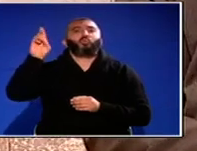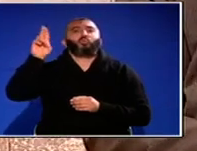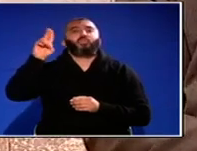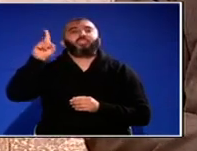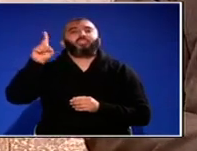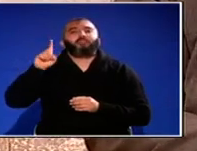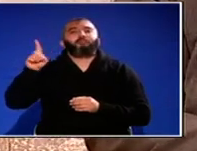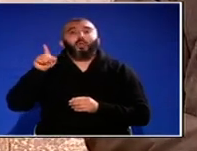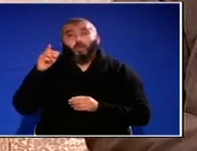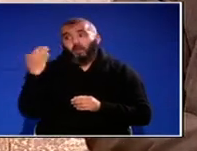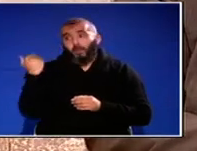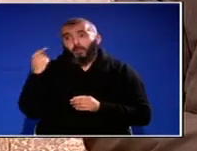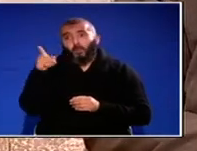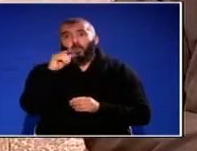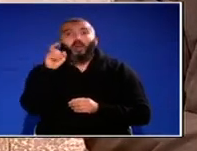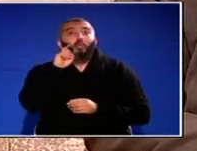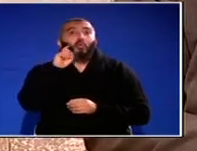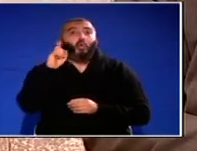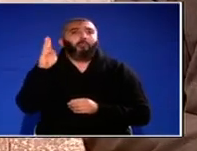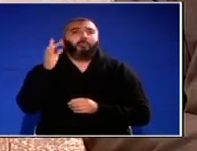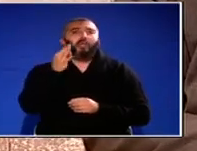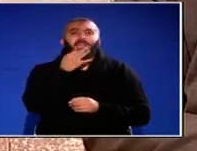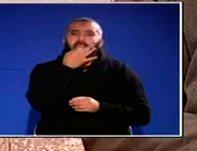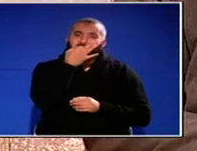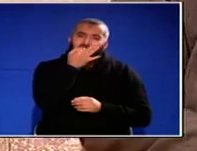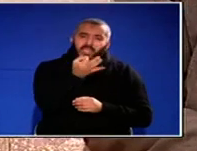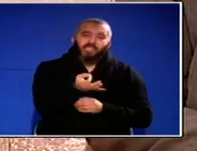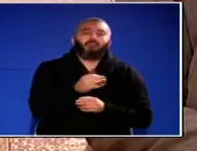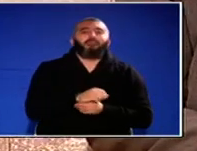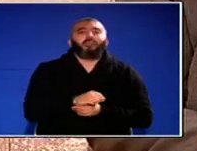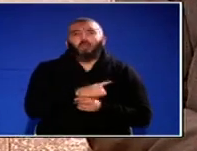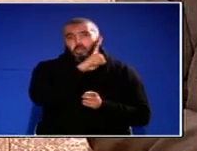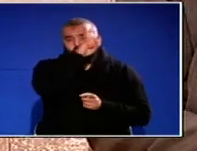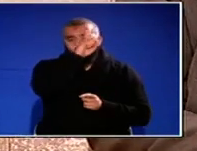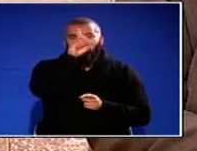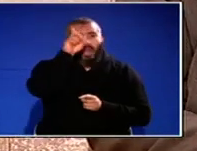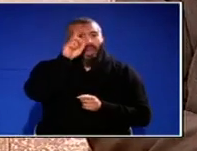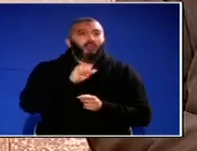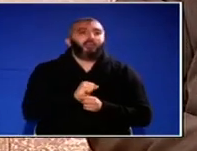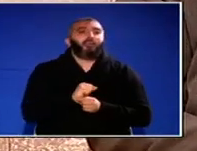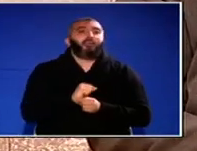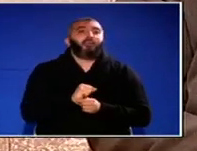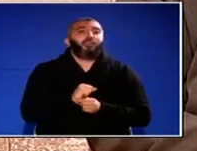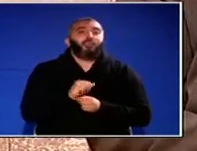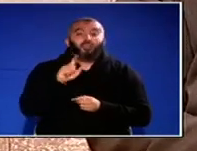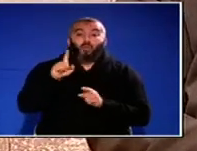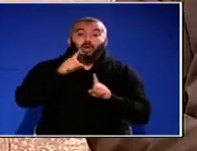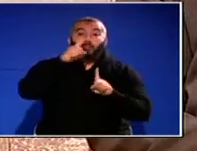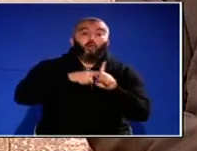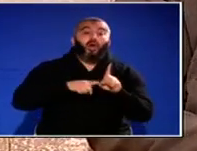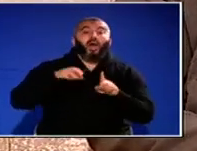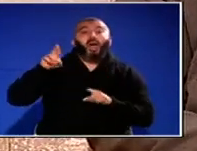على أن هذا الشهر مقدم لشهور خير وفيرة قادمة بحول الله، وأن الأعمال الحسنة وأعمال